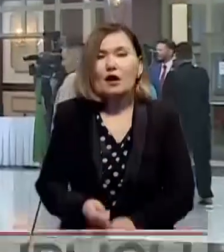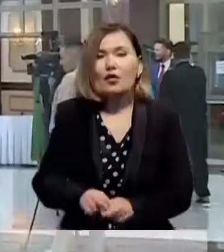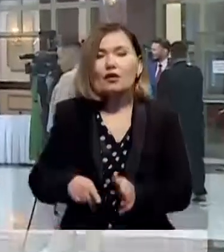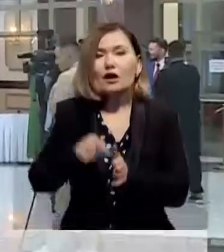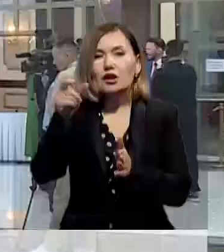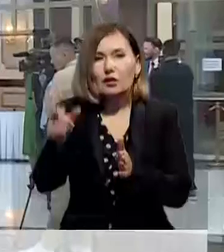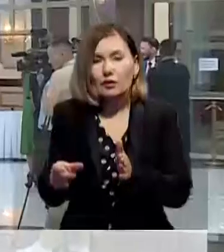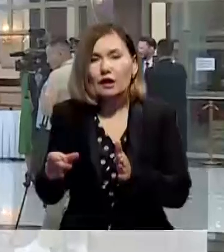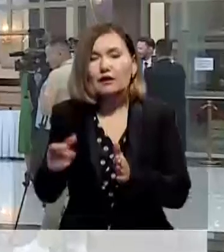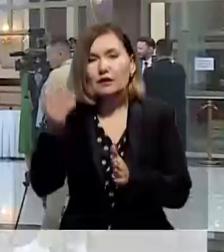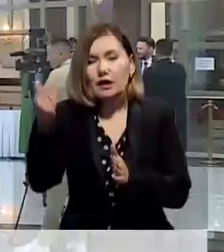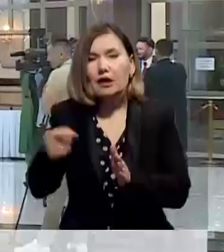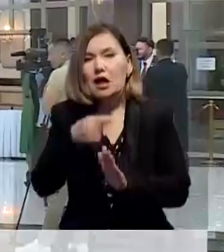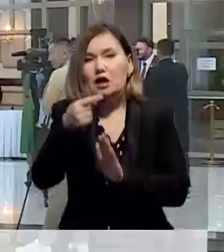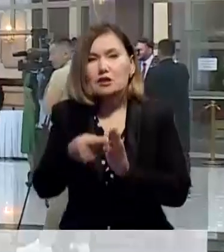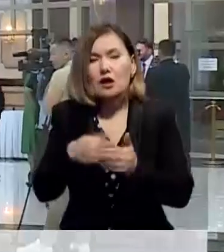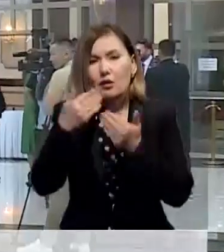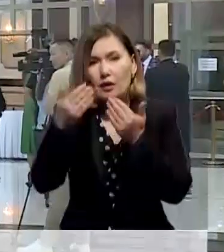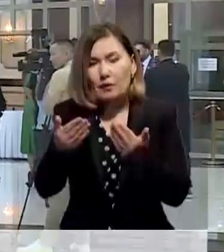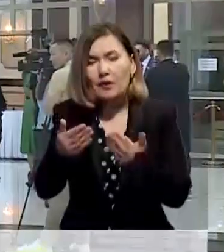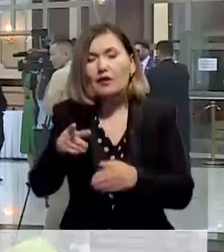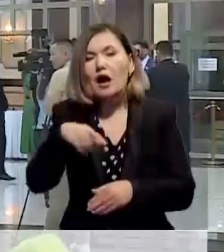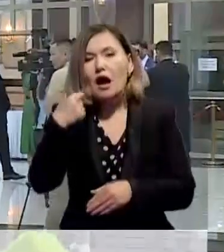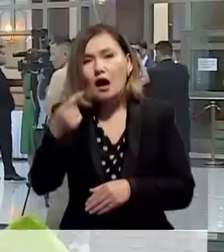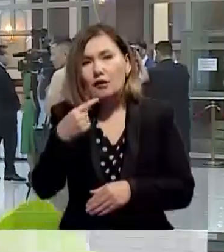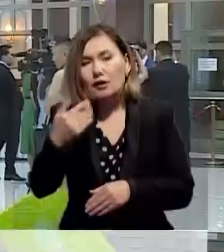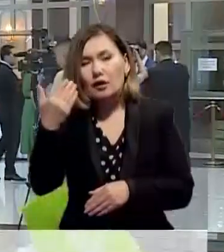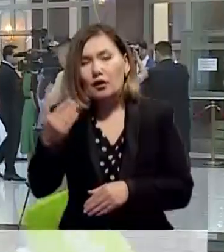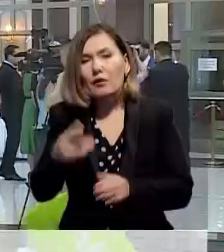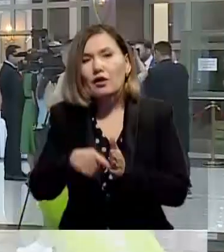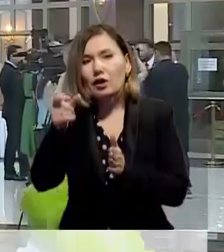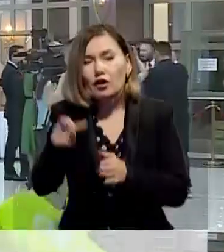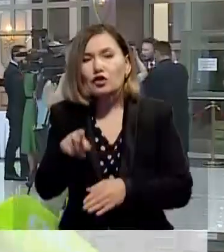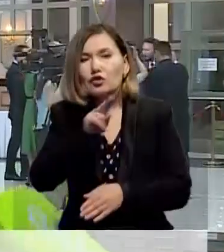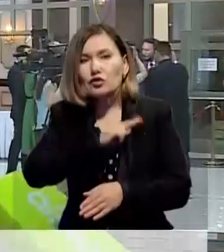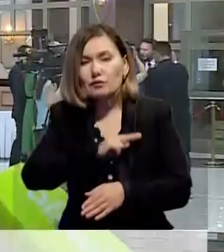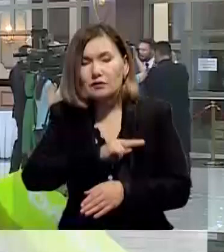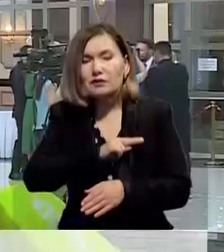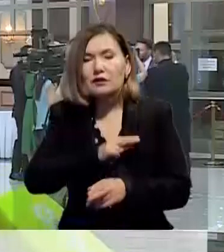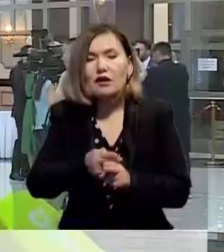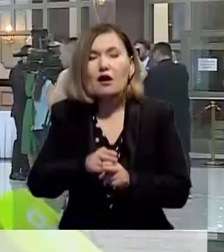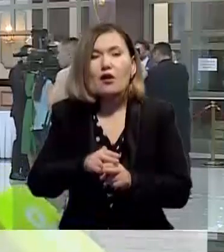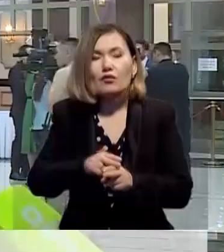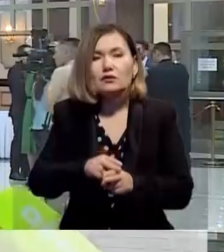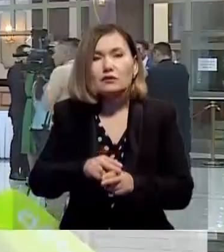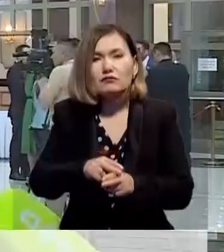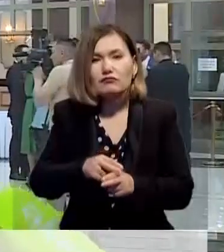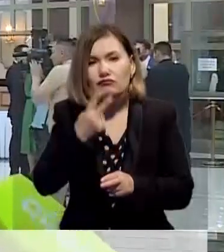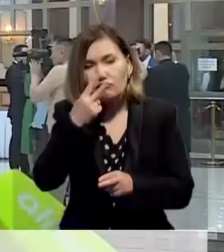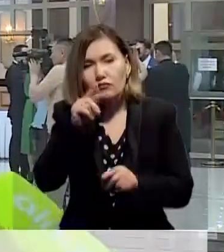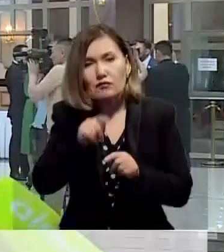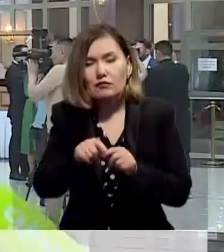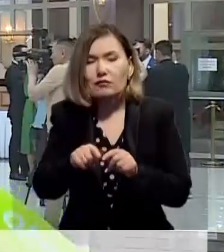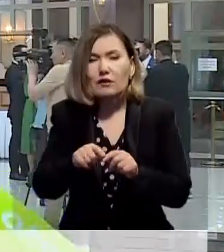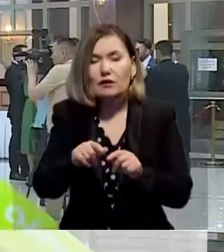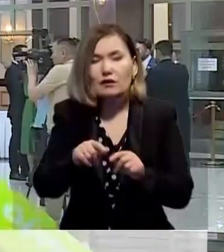депутаттық сауалдармен, болмаса бір мінберден айтылған сөздермен олардың жұмысын бағалауға болмайды. Көп мәжілісмендер мүмкін публикаға